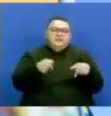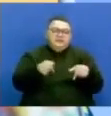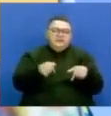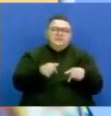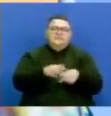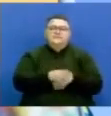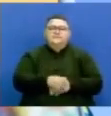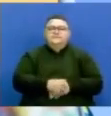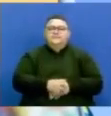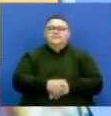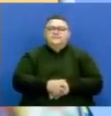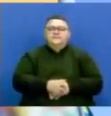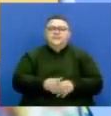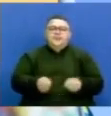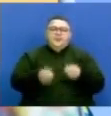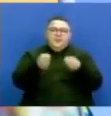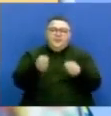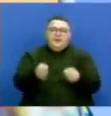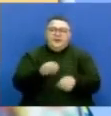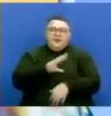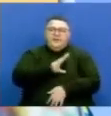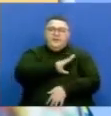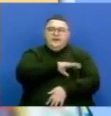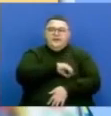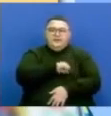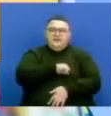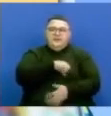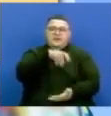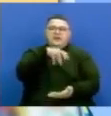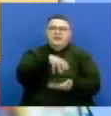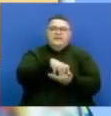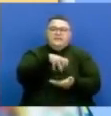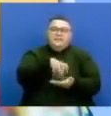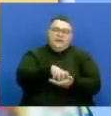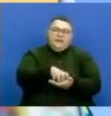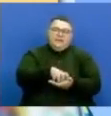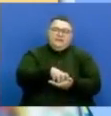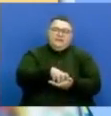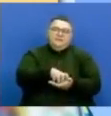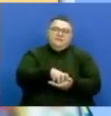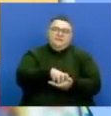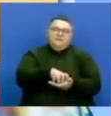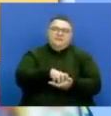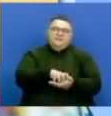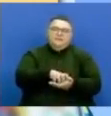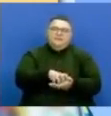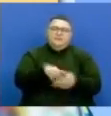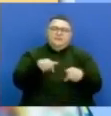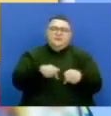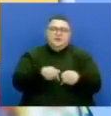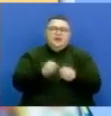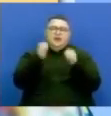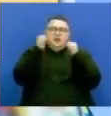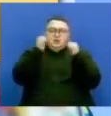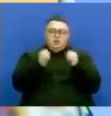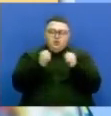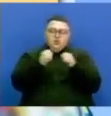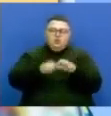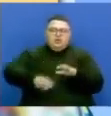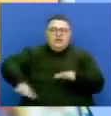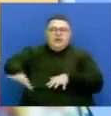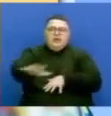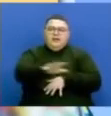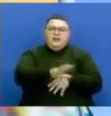lain memberikan Palestina tempat di mana mereka akan sekarang duduk di antara negara